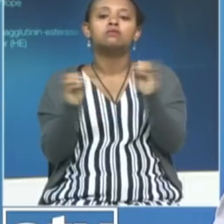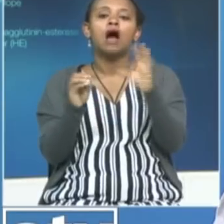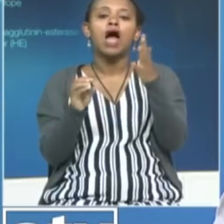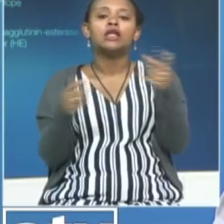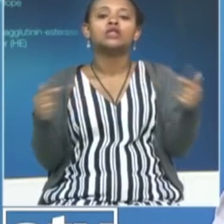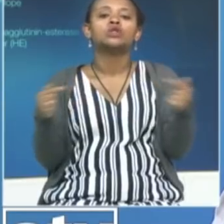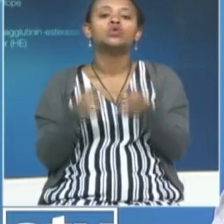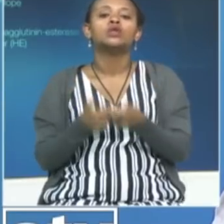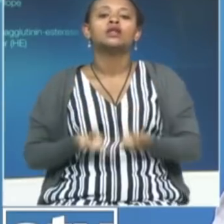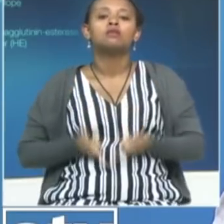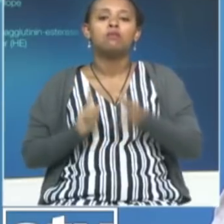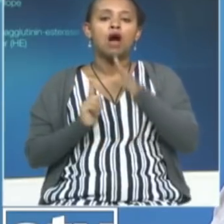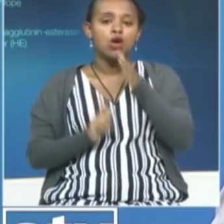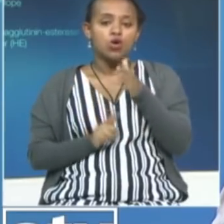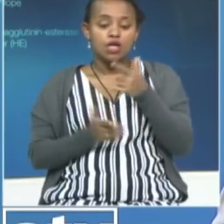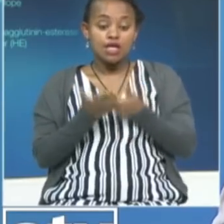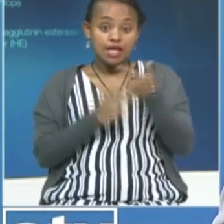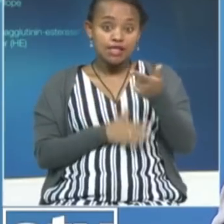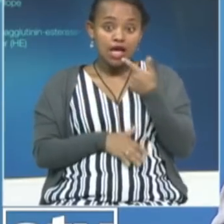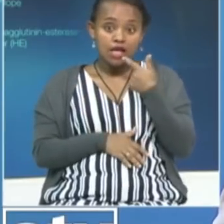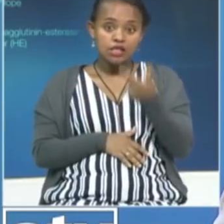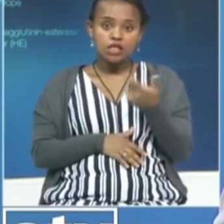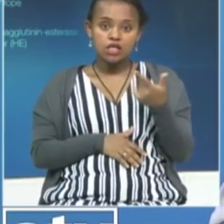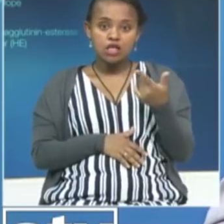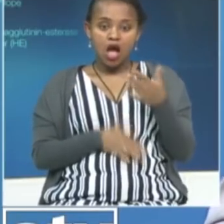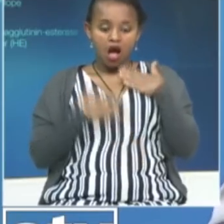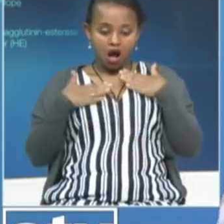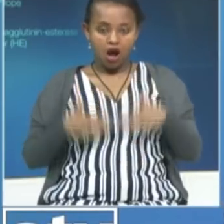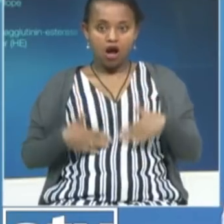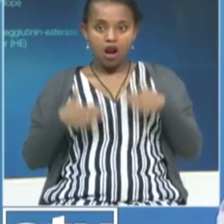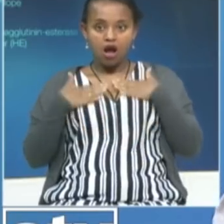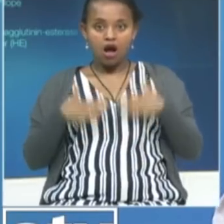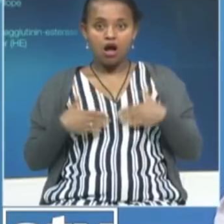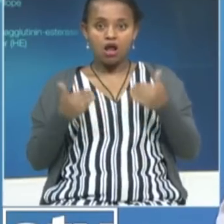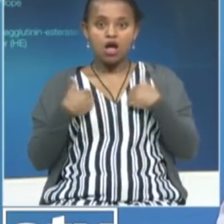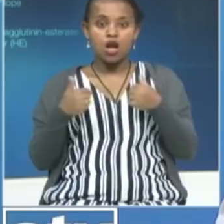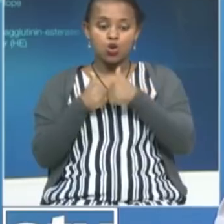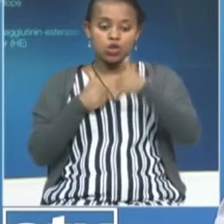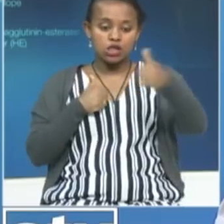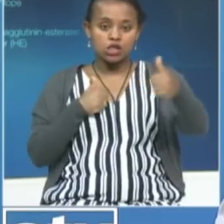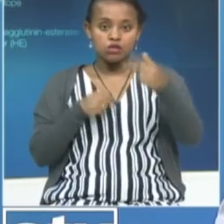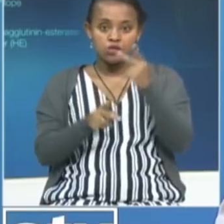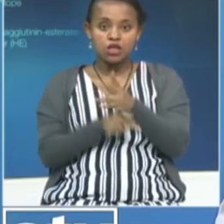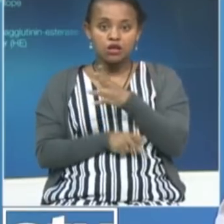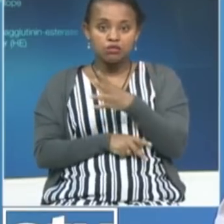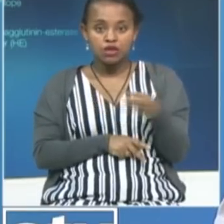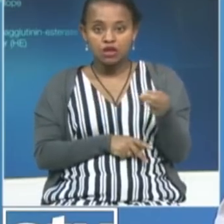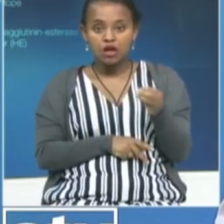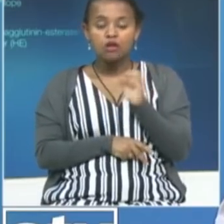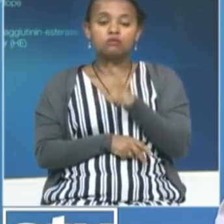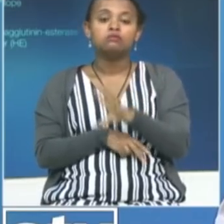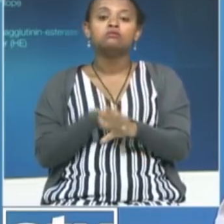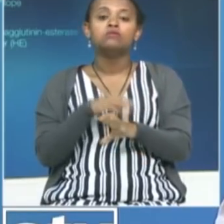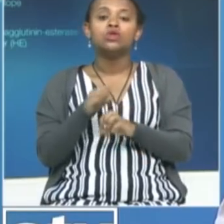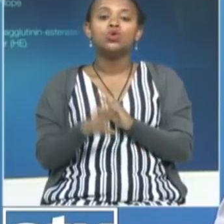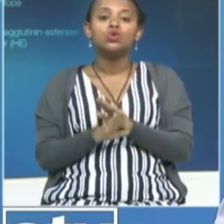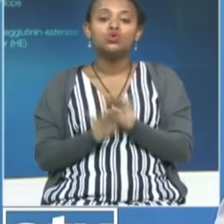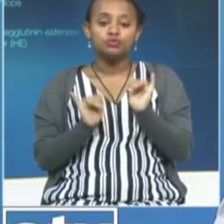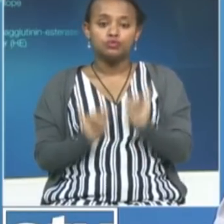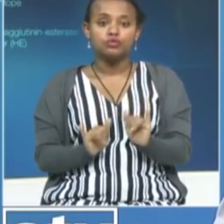ባይኖር እንደዛ ስልፍ የግለሰብ አካል ለአካል ያለው ርቀት ብንጠብቅና የሚመከሩ ምክሮች እንደነበሩ